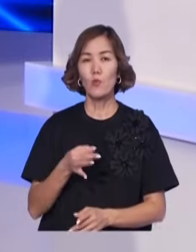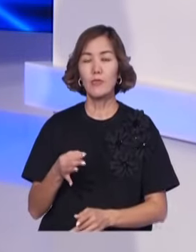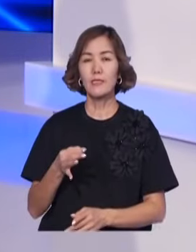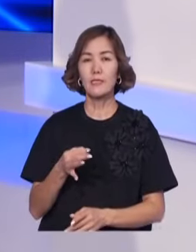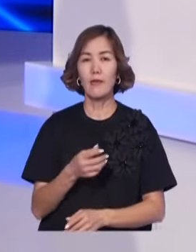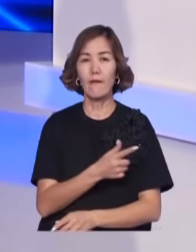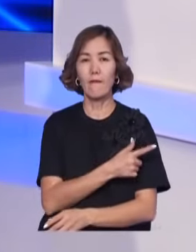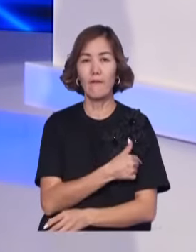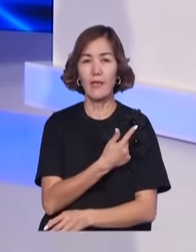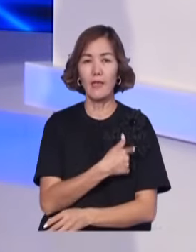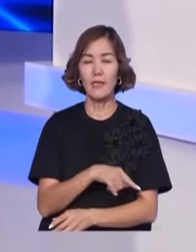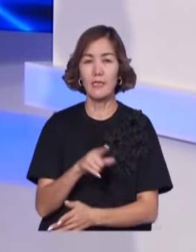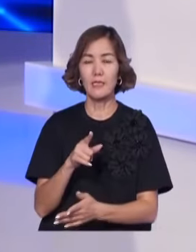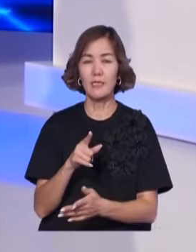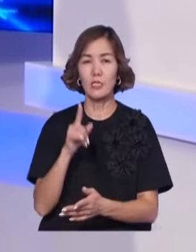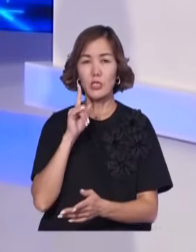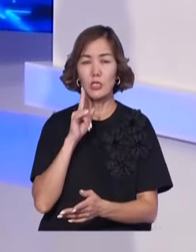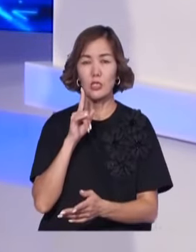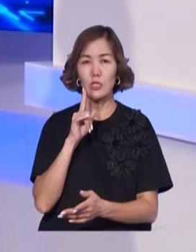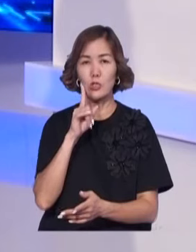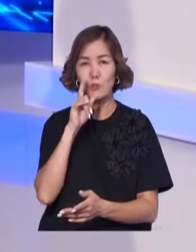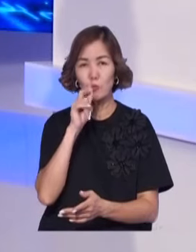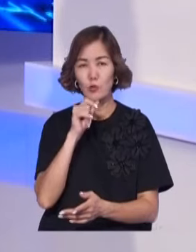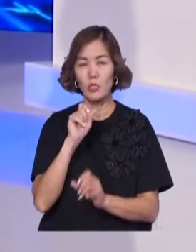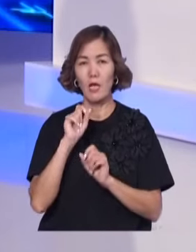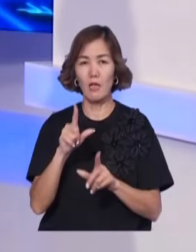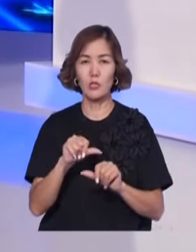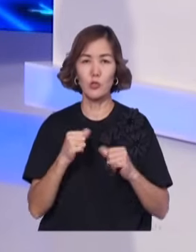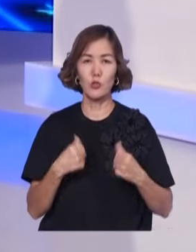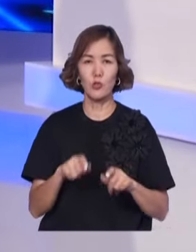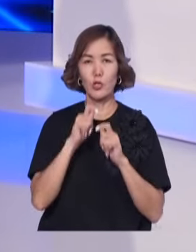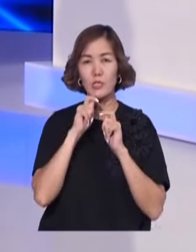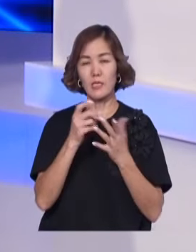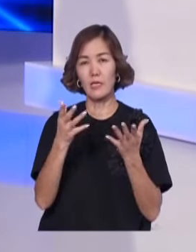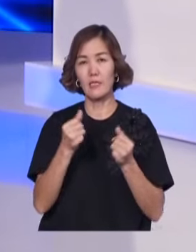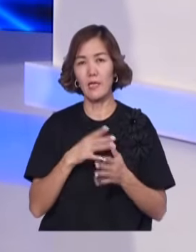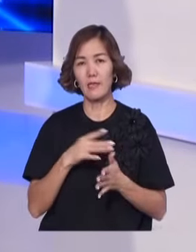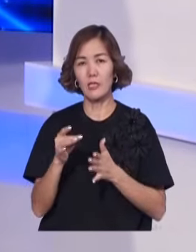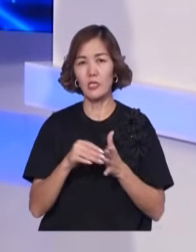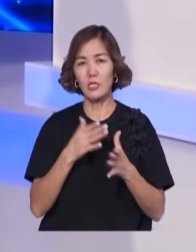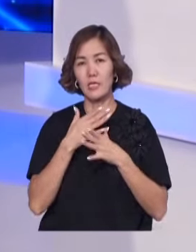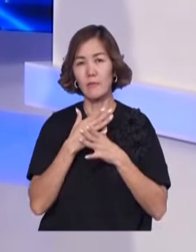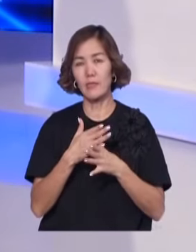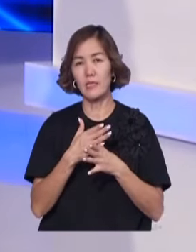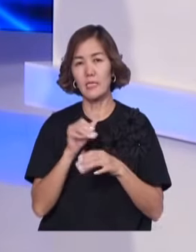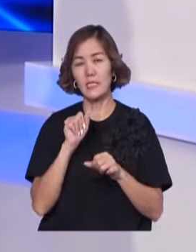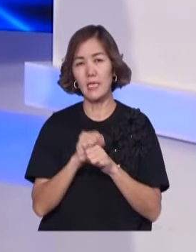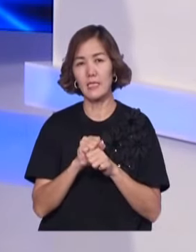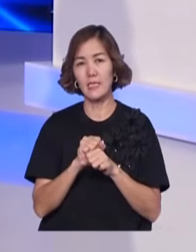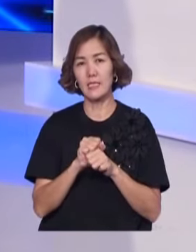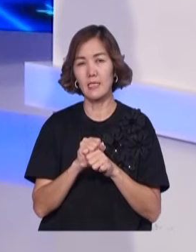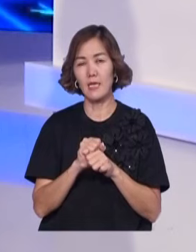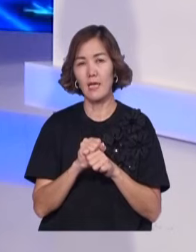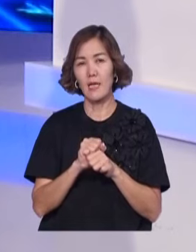Алматы облысының фельдшері Алтын жүрек сыйлығының иегері атанды. Облыстық жедел және шұғыл медициналық көмек станциясының аға фельдшері